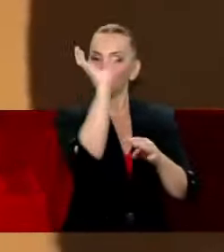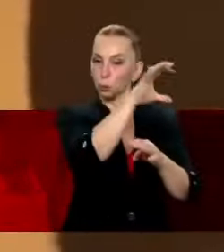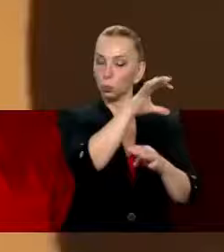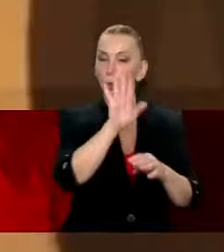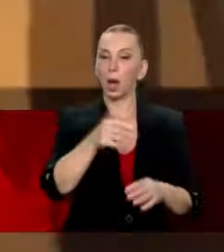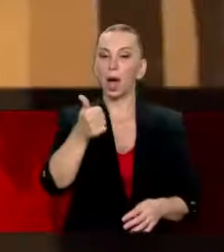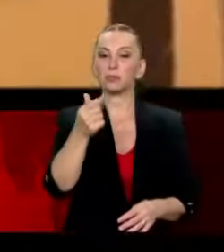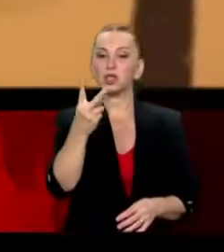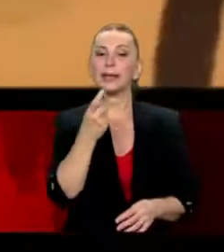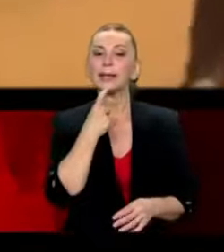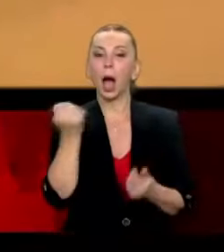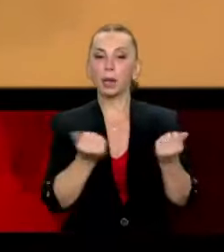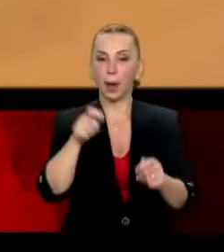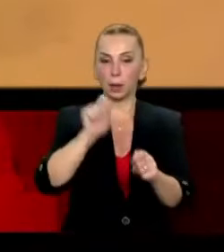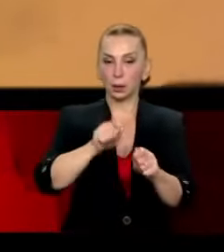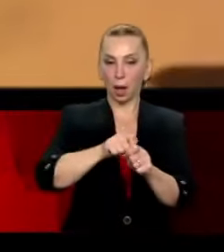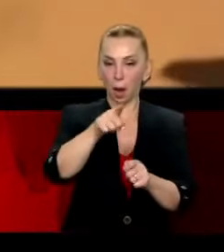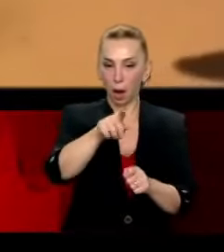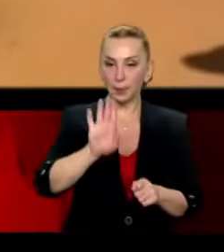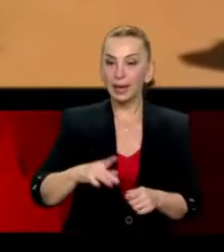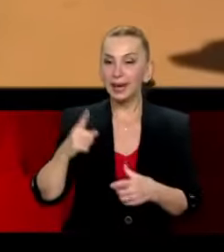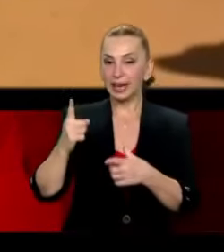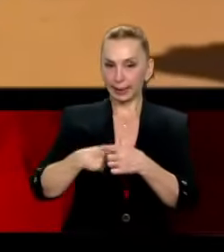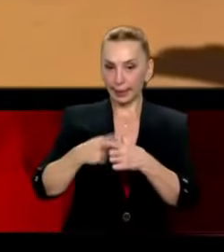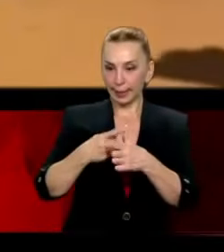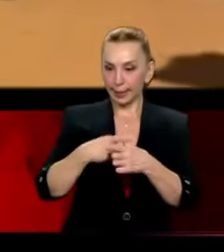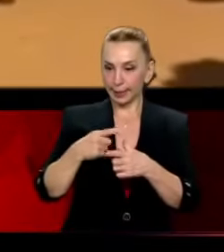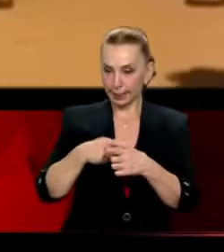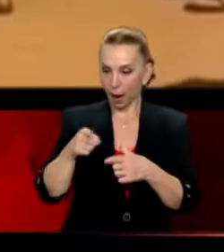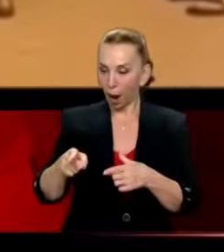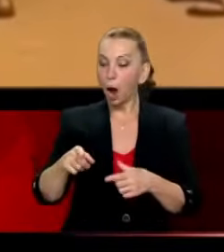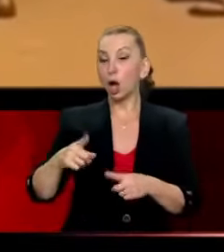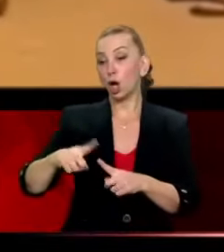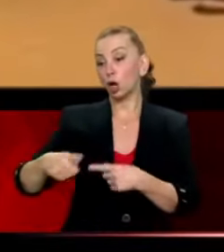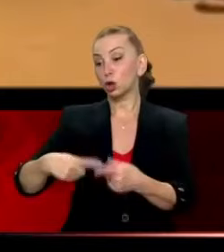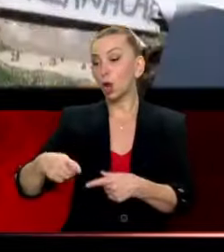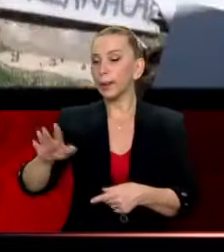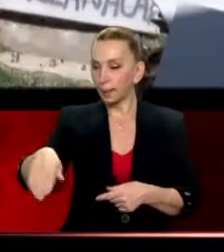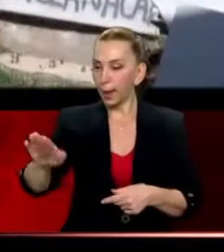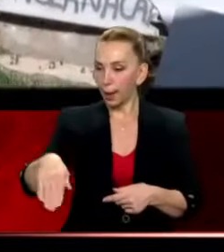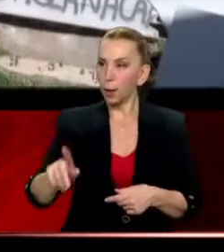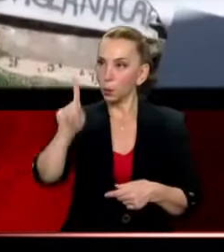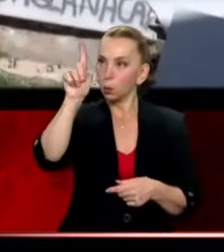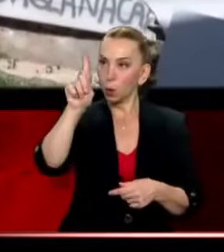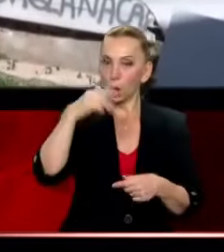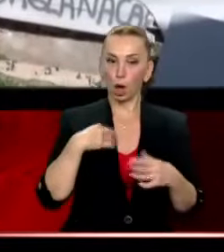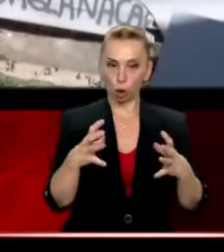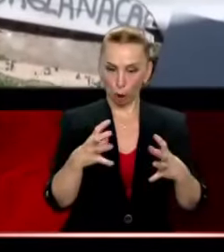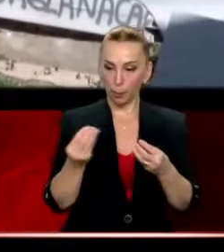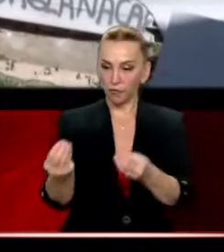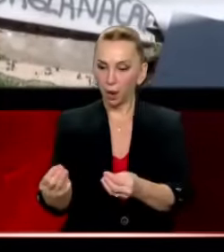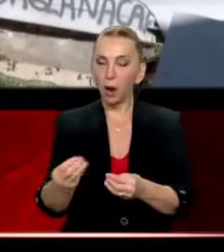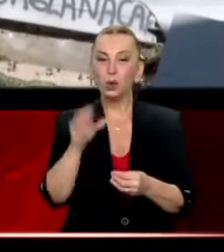62 yaşındaki otomobil tamircisi kiracısının torununa yukarı gel topu vereyim dedi. Çocuk eve gidince iddiaya göre cinsel tacizde